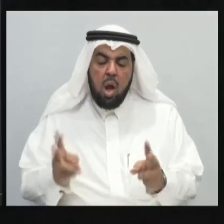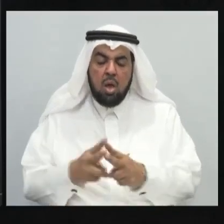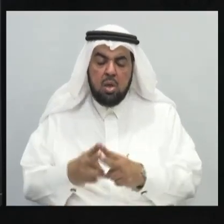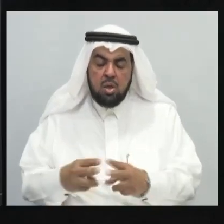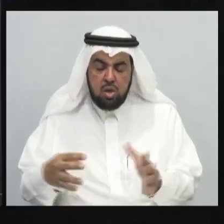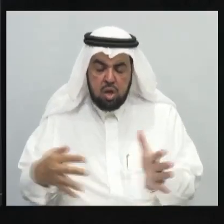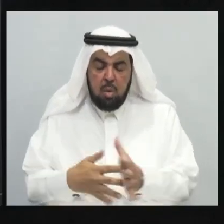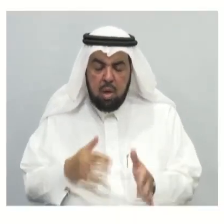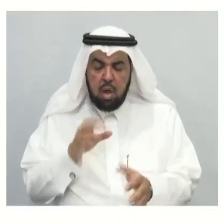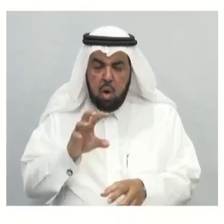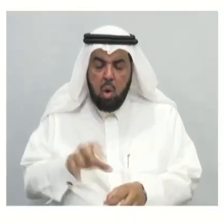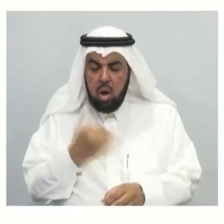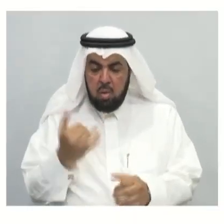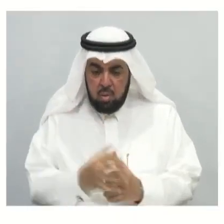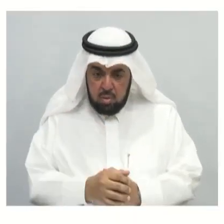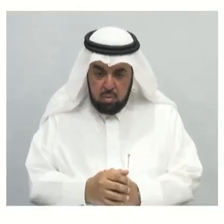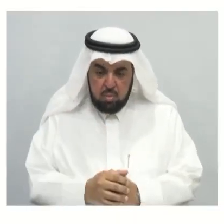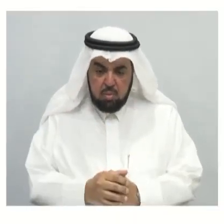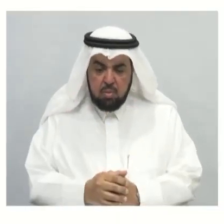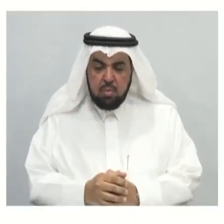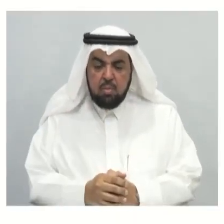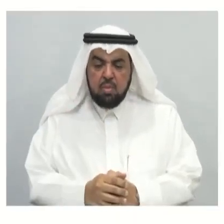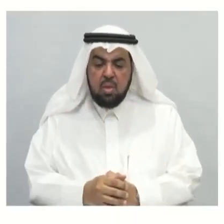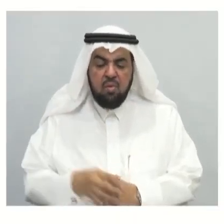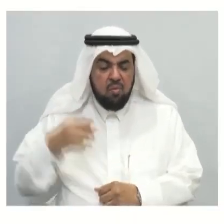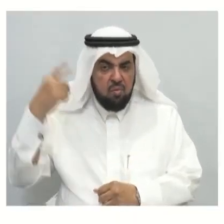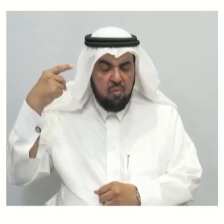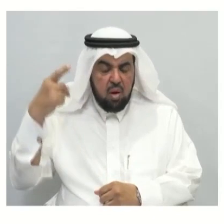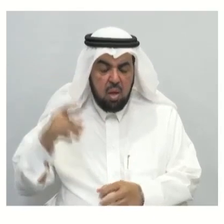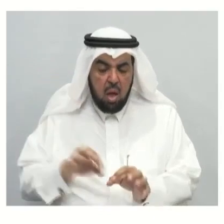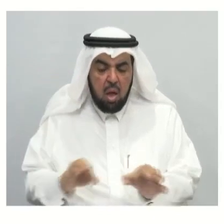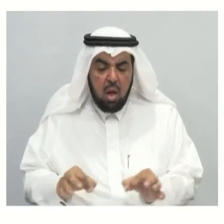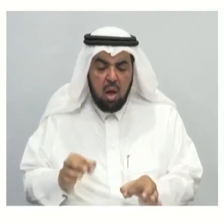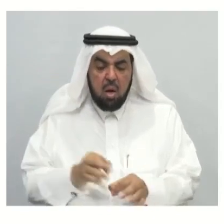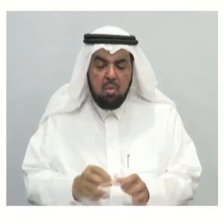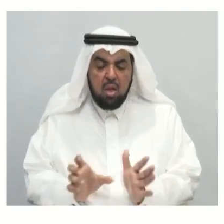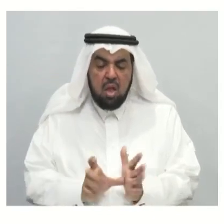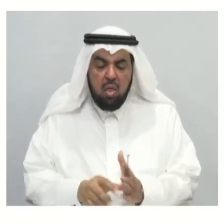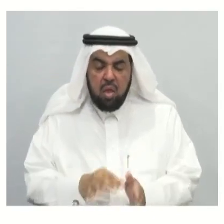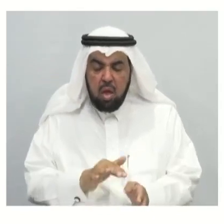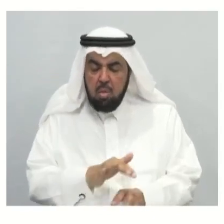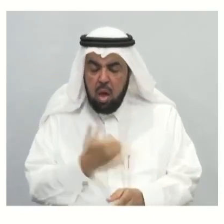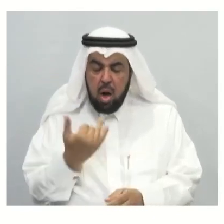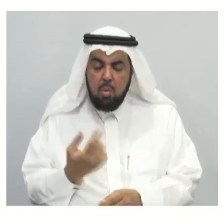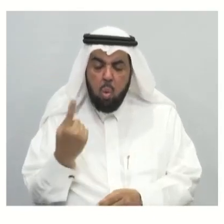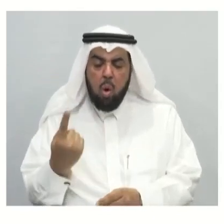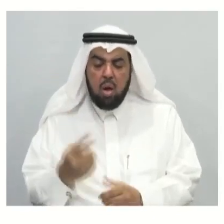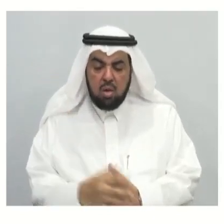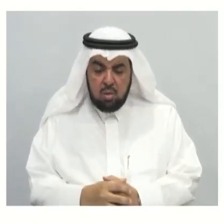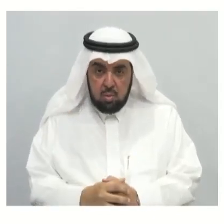جامعه الدول العربيه فسر ما يلي فكره اقامه تنظيم عربي